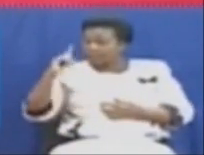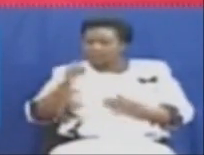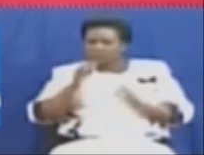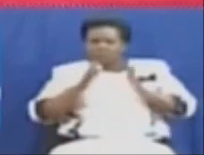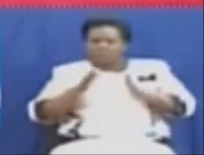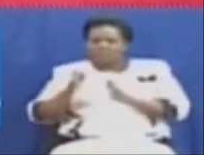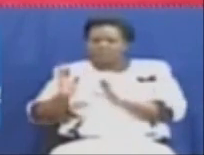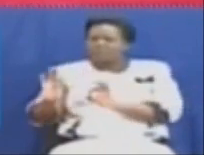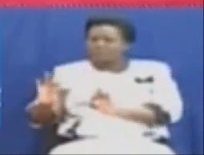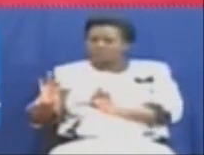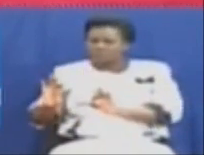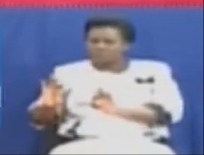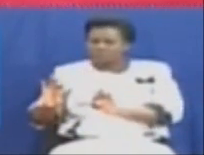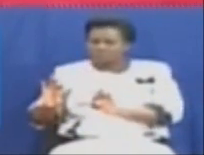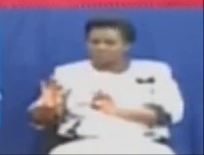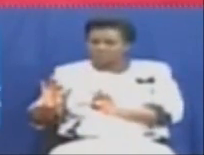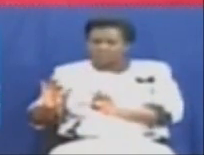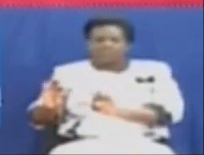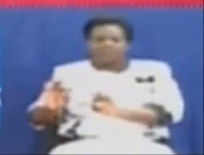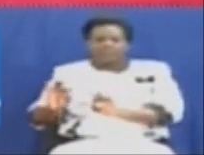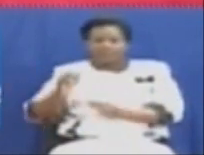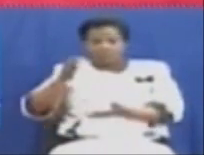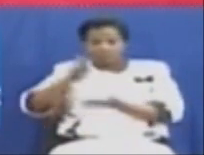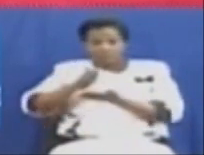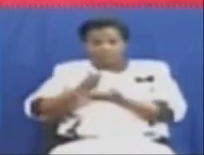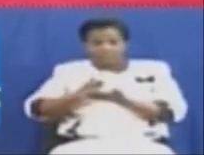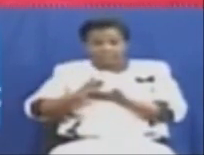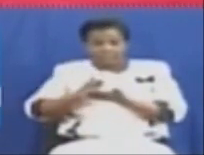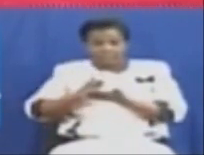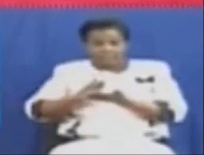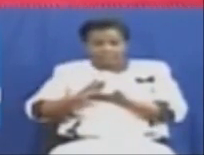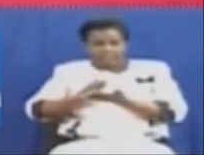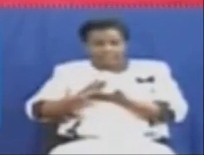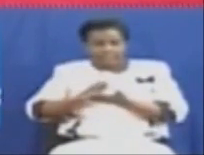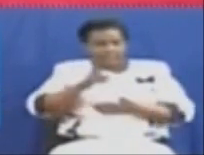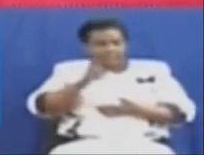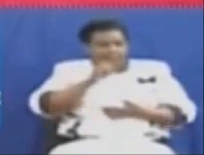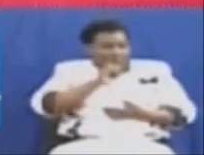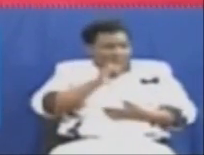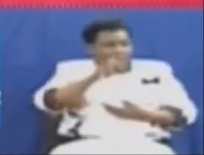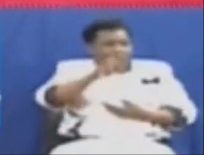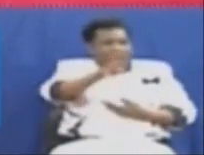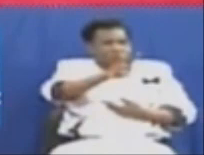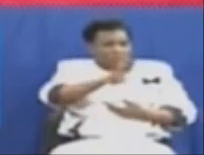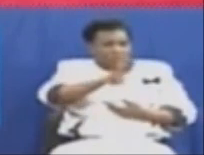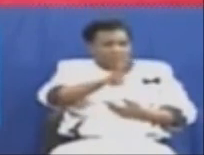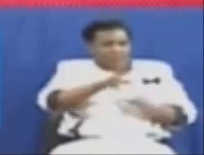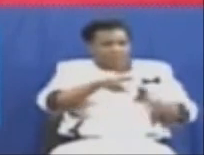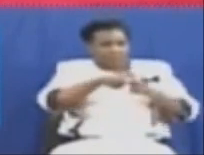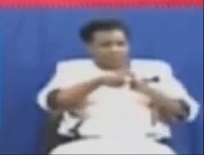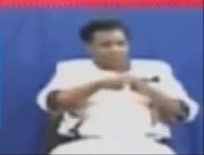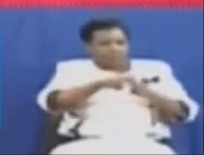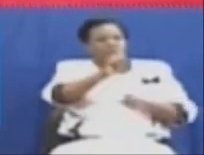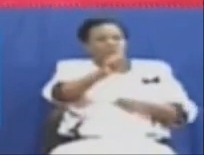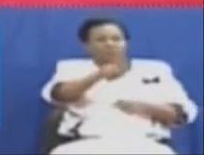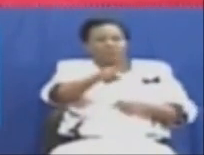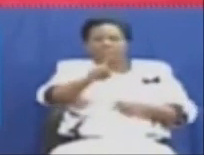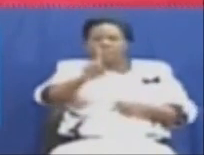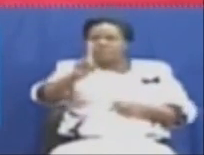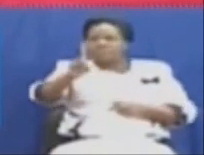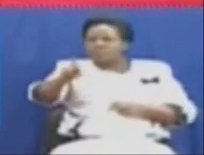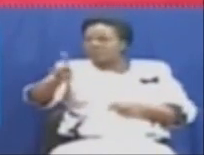mengi na sasa tumefikia zaidi ya 60% na kitu kuweka umeme katika vijiji vyetu vingi